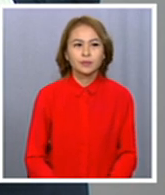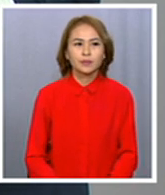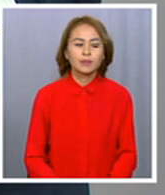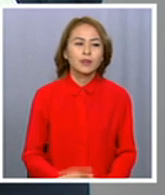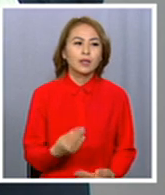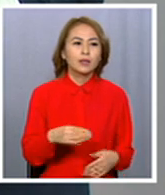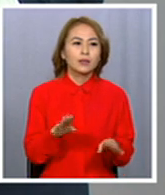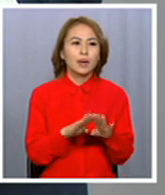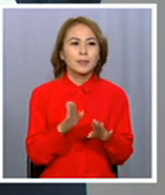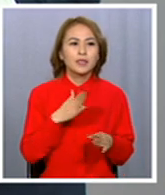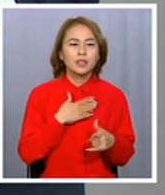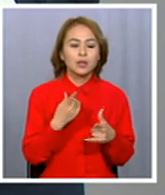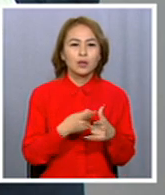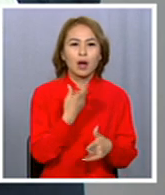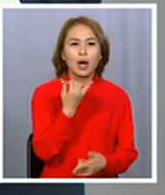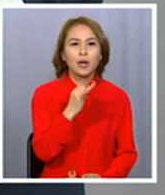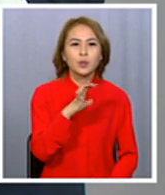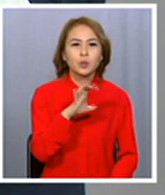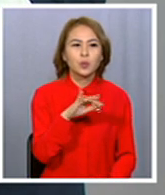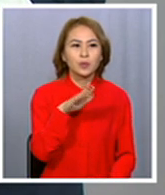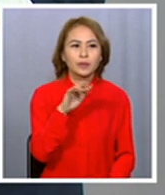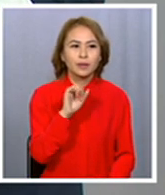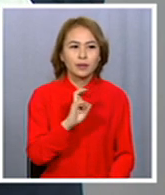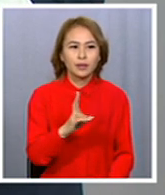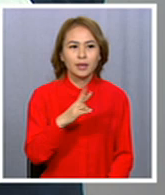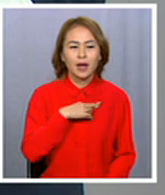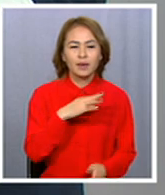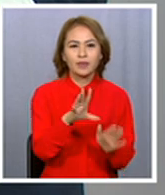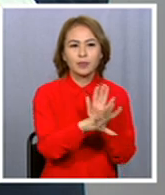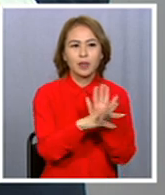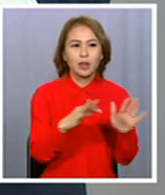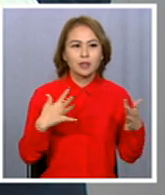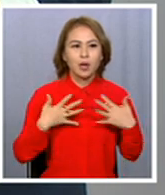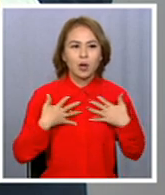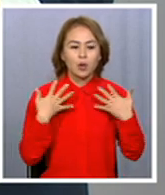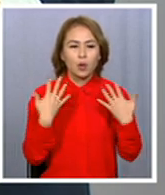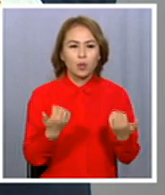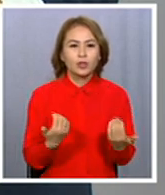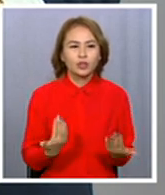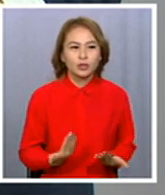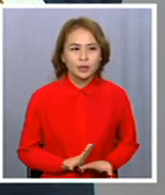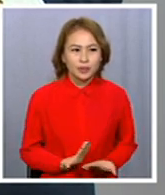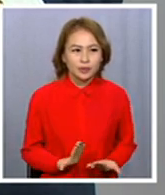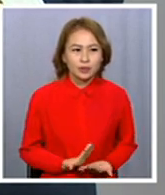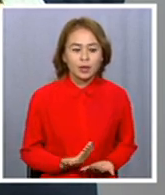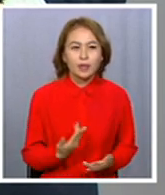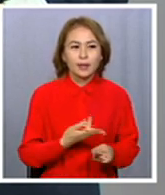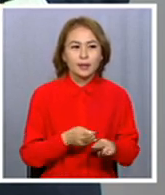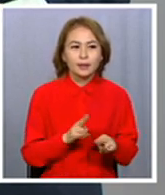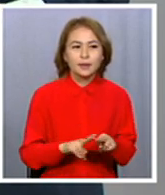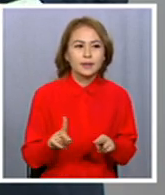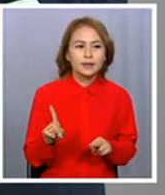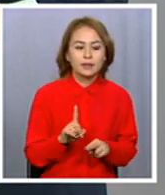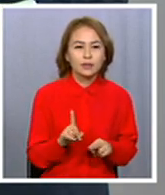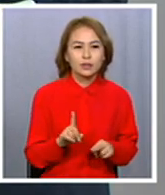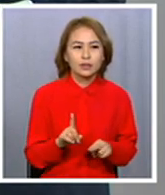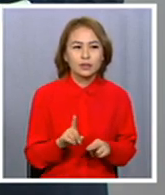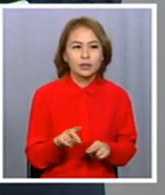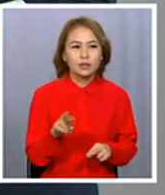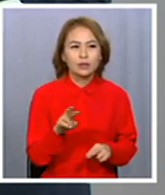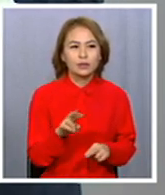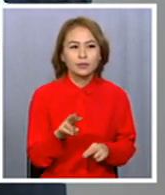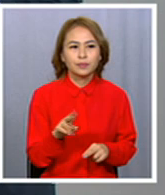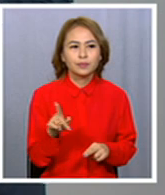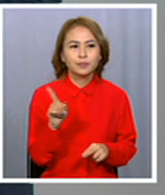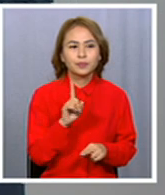Итак, меня зовут Айсултан. Я выбираю здоровый образ жизни. Здорово! Что же